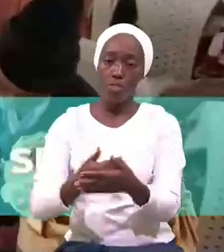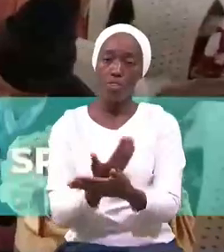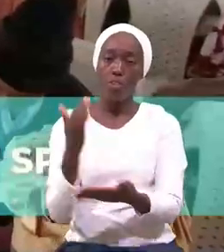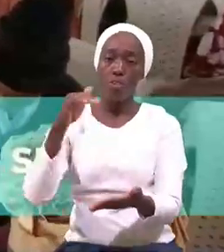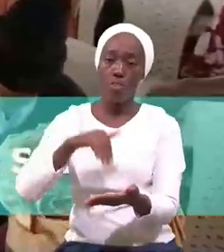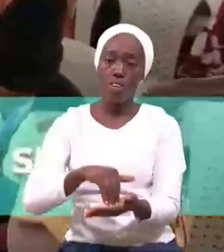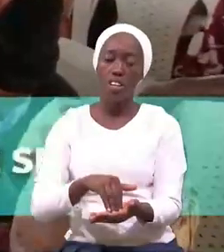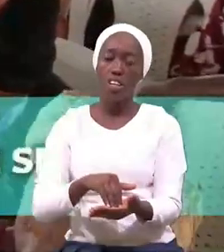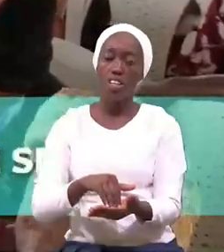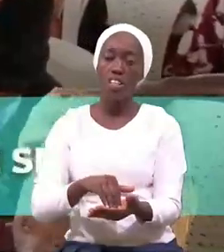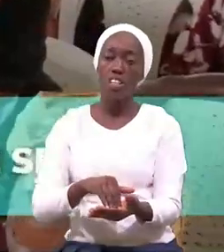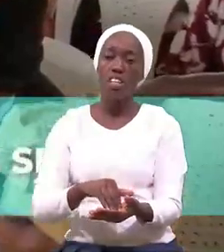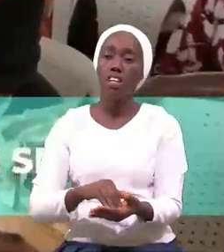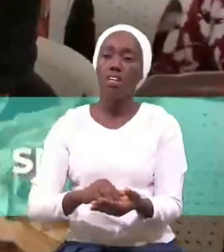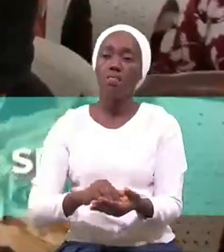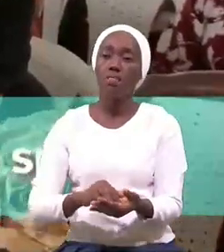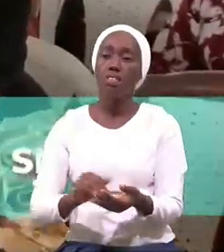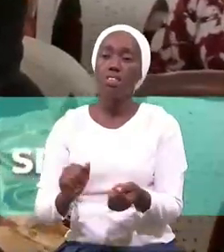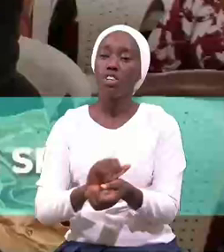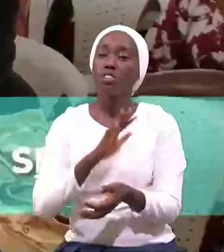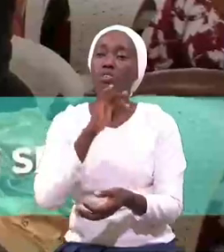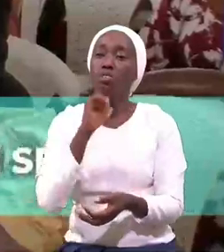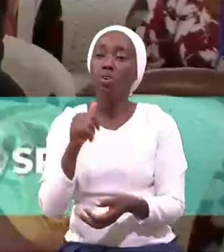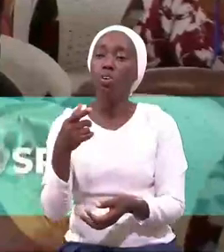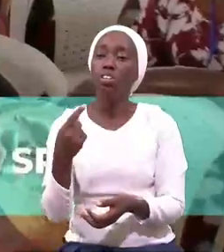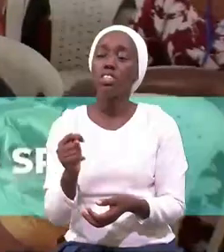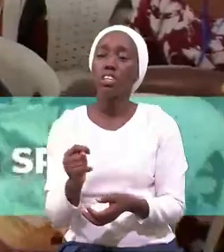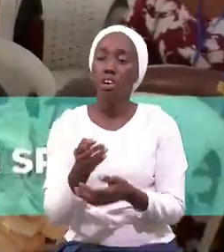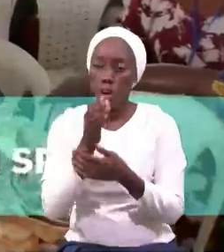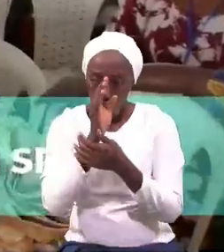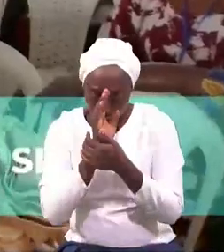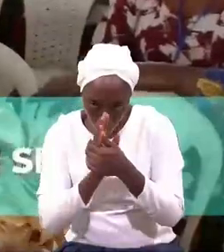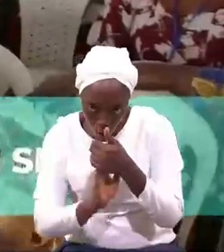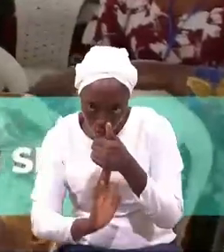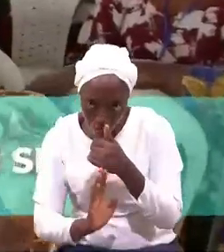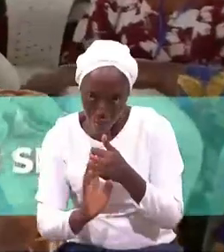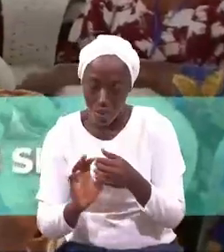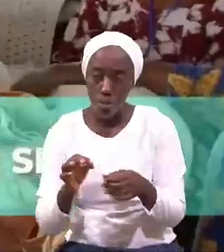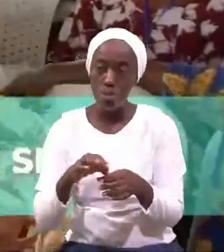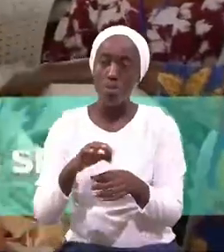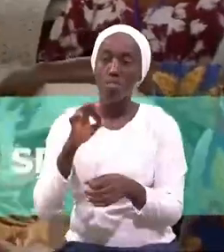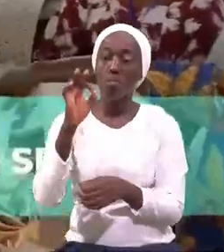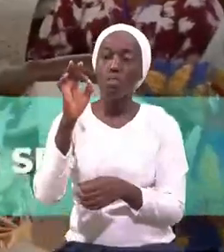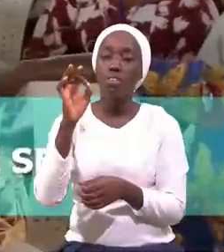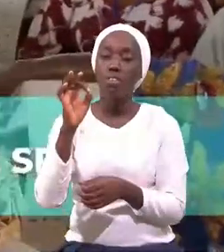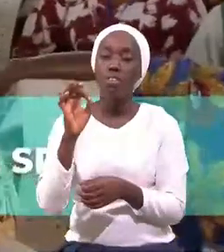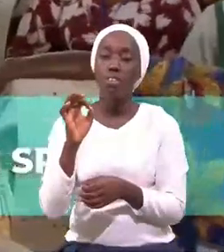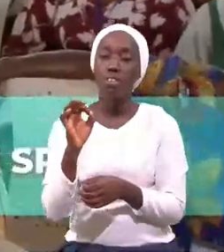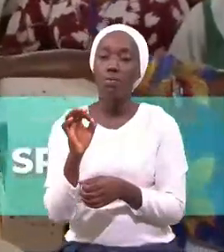Troisième point, renouvelez et ne réprimez pas l'esprit humble. Ta personnalité est